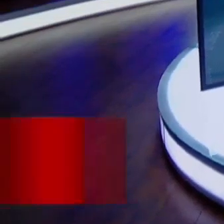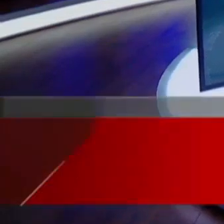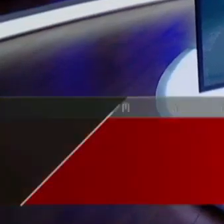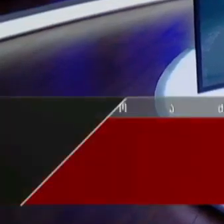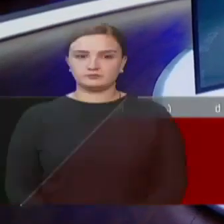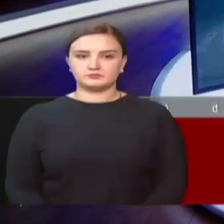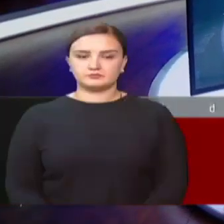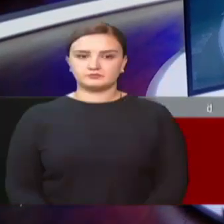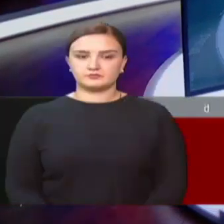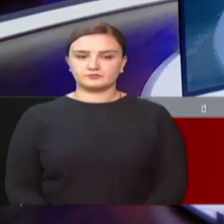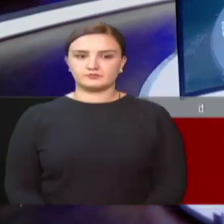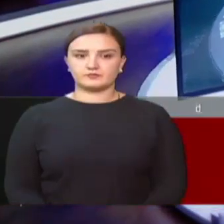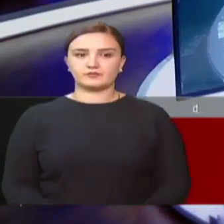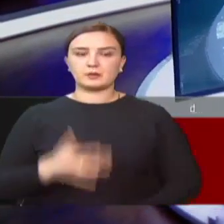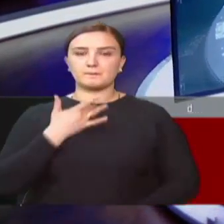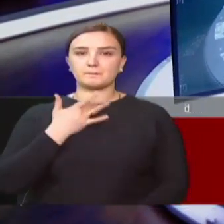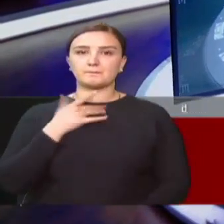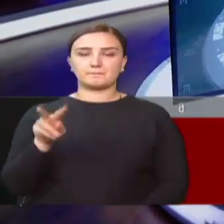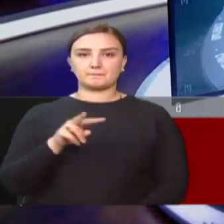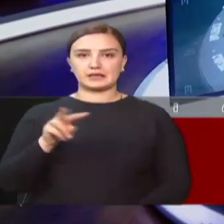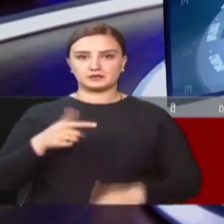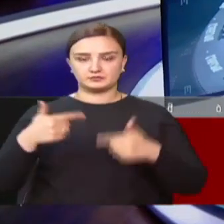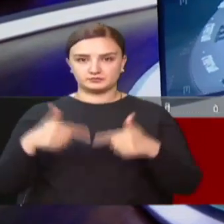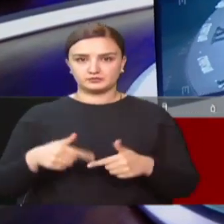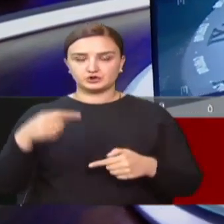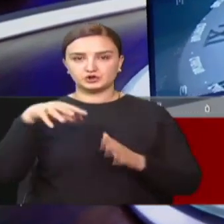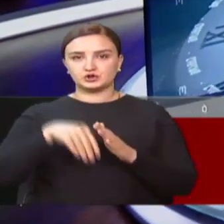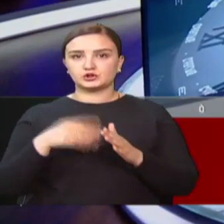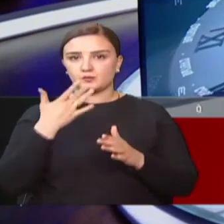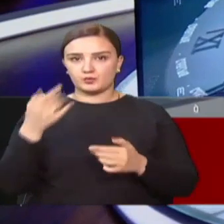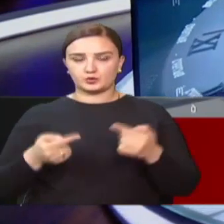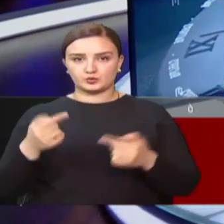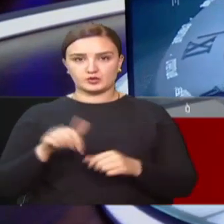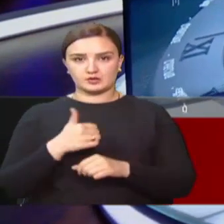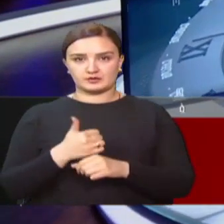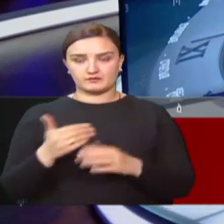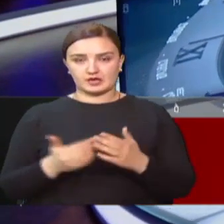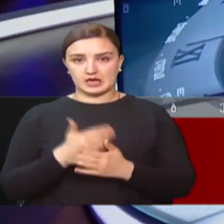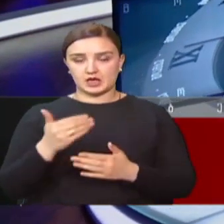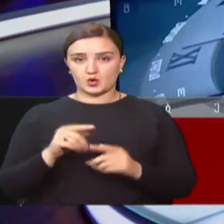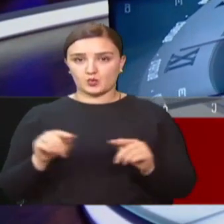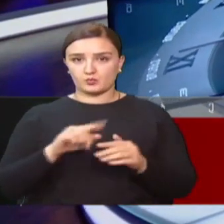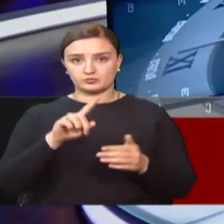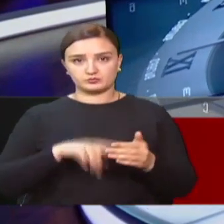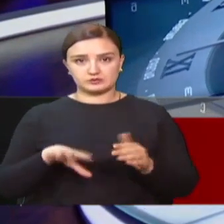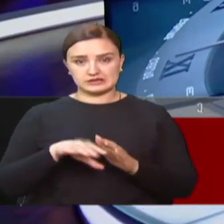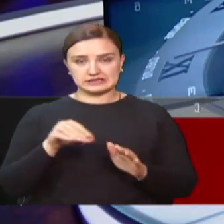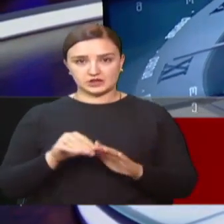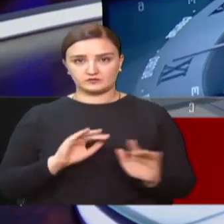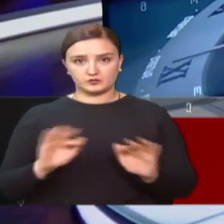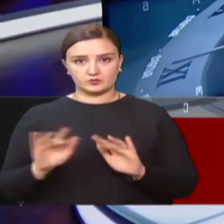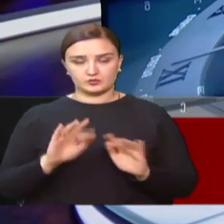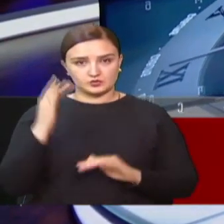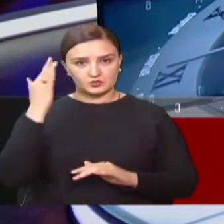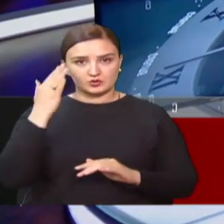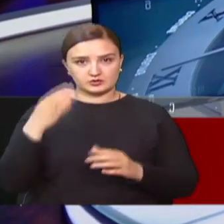Shuale durida merebis rigareshi archevnebis shida politikuri dapirispirebis akhali tema xteba. Opozitsia undoblobas uchadebs archevno protsess, sadats